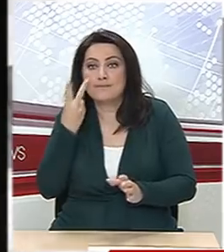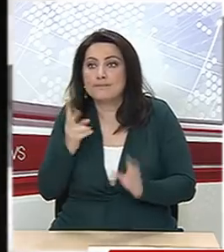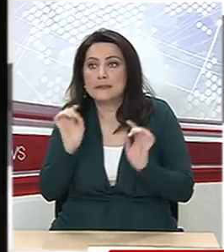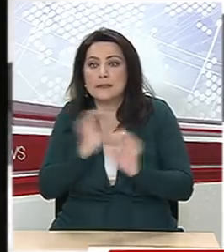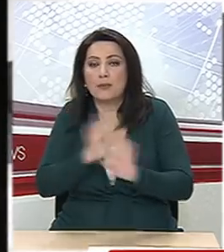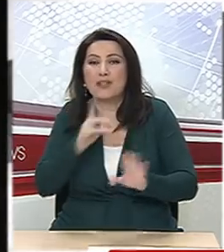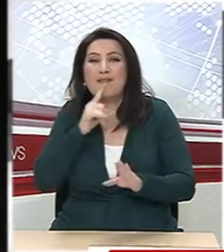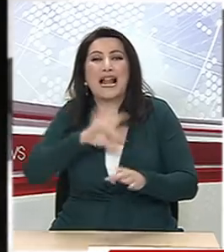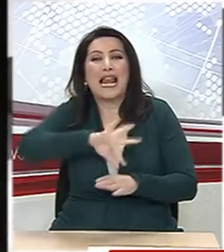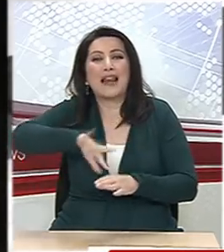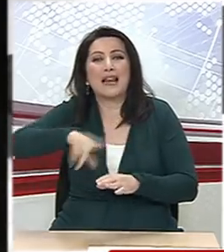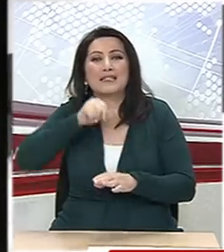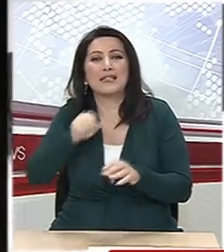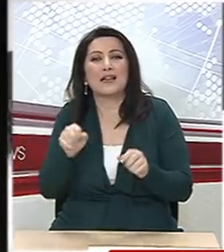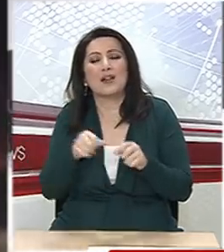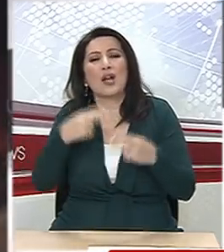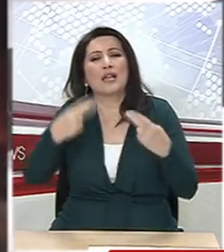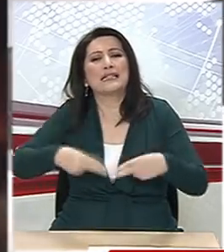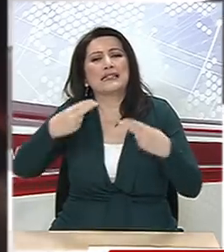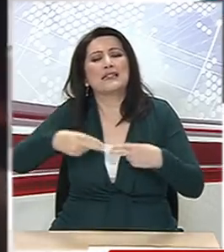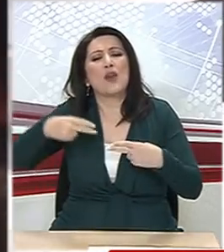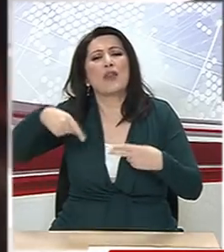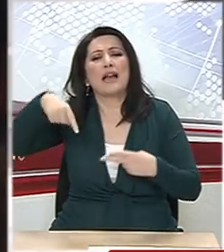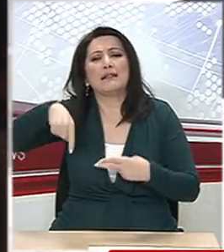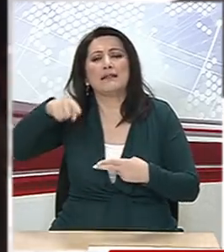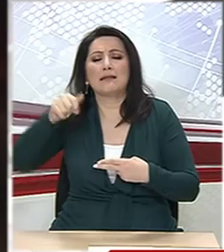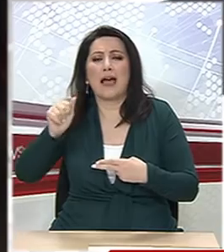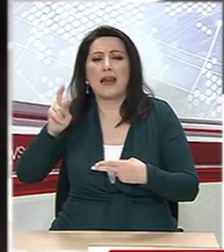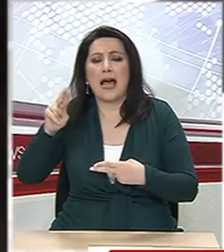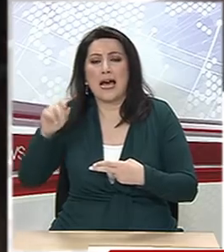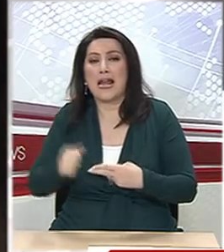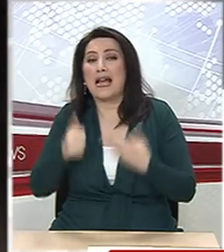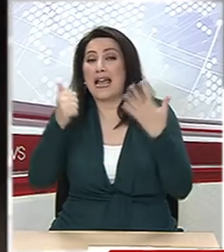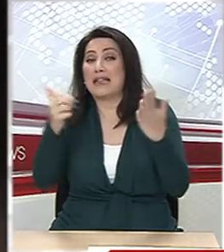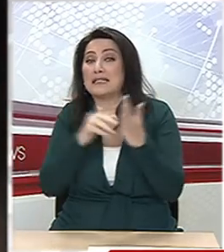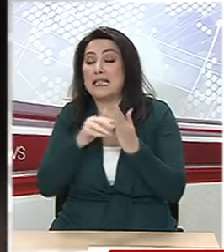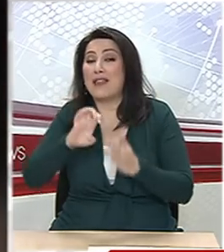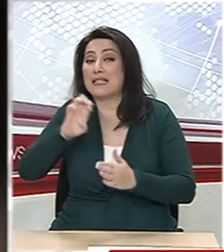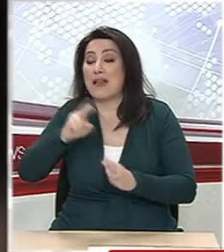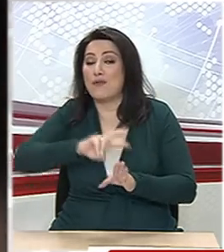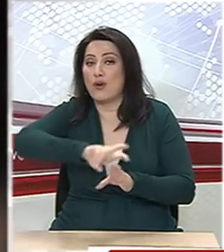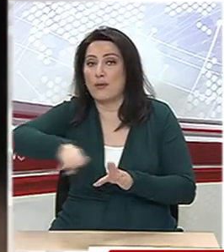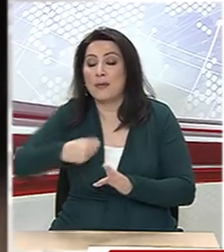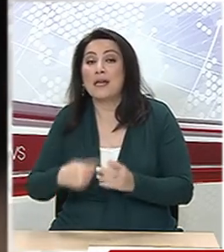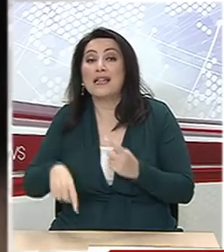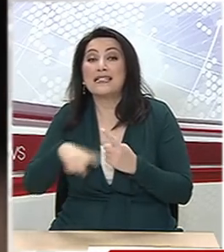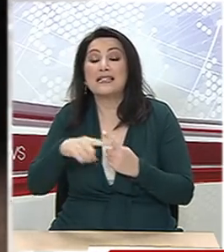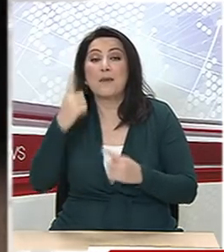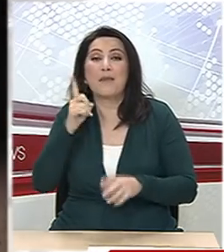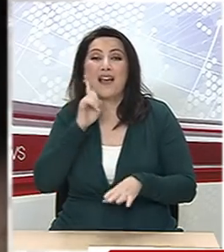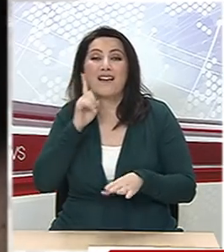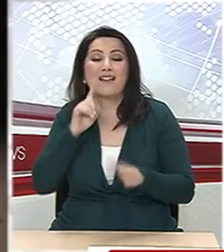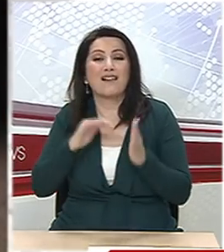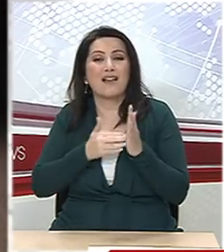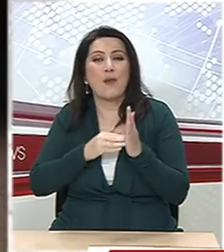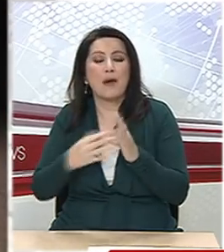οποία έγινε στα διόδια της Τανάγρας. 6.000 ευρώ είναι το ποσό που πήραν οι ληστές. Κράτησαν όμοιρο μία υπάλληλο,